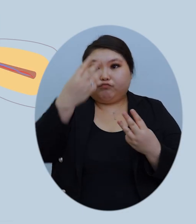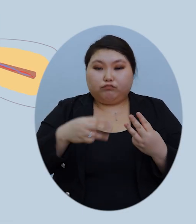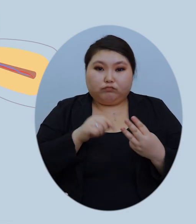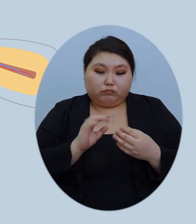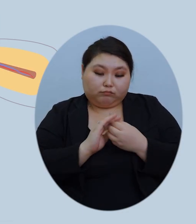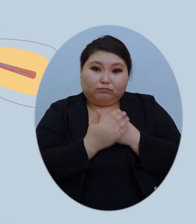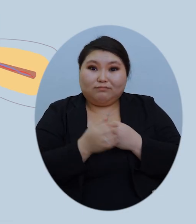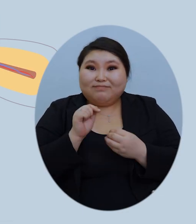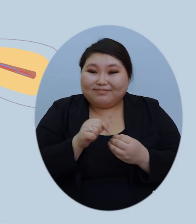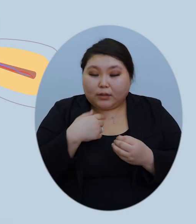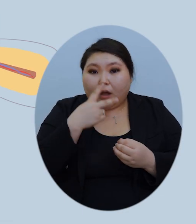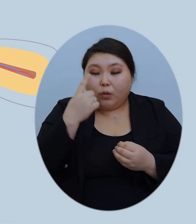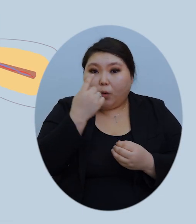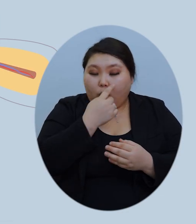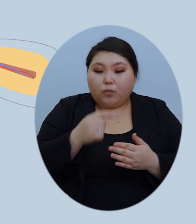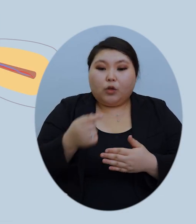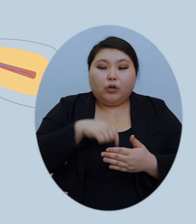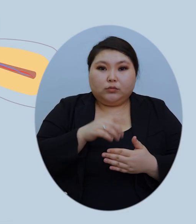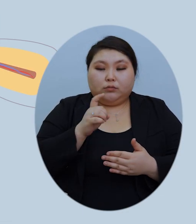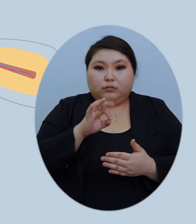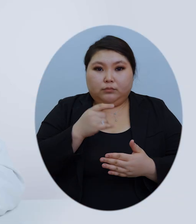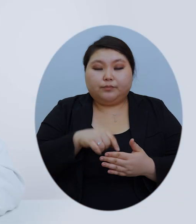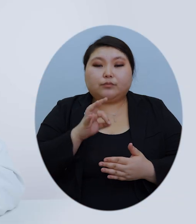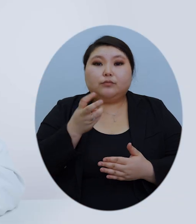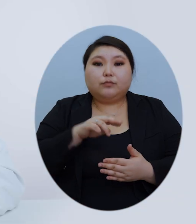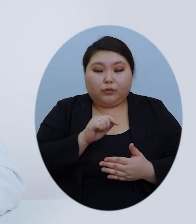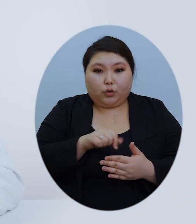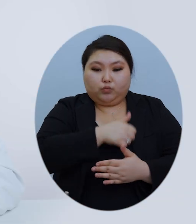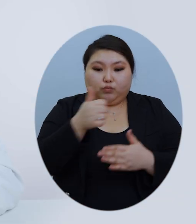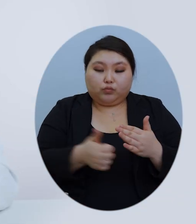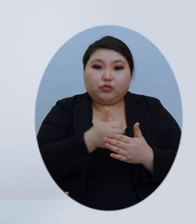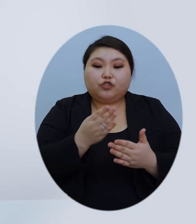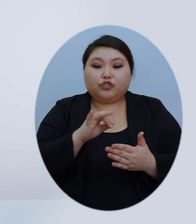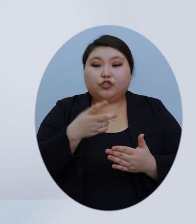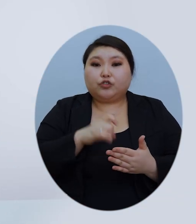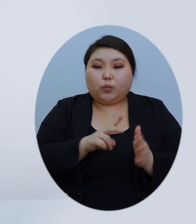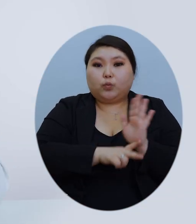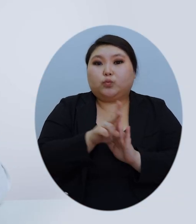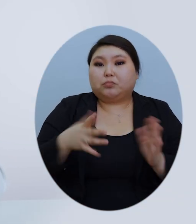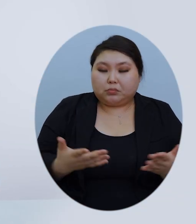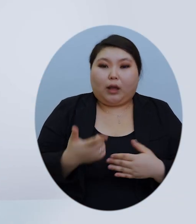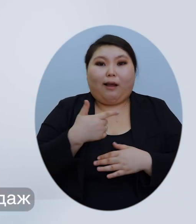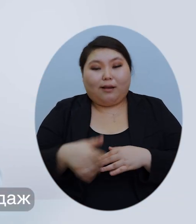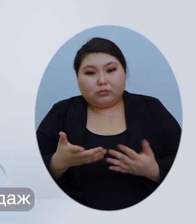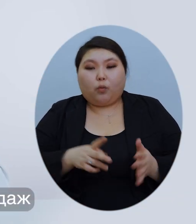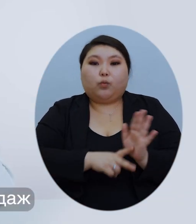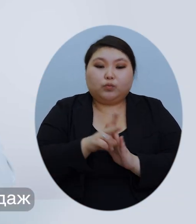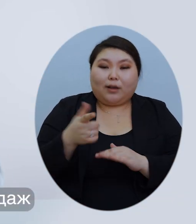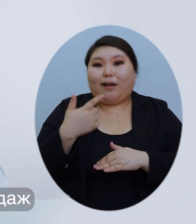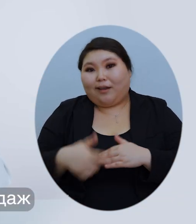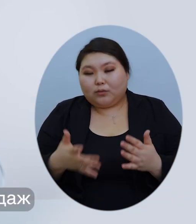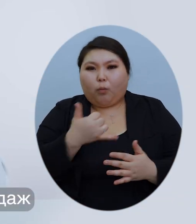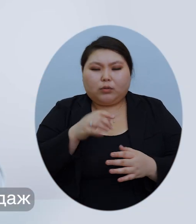хооронд үүсэж байгаа зайг нүдний өмнөд хорго гэж хэлсэн. Өмнөд хоргыг дүүргэн оршдог шингэн нь үүсэх, гадагшлах